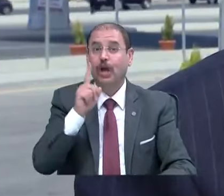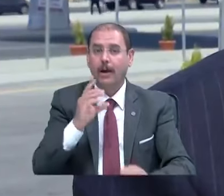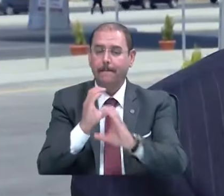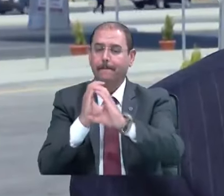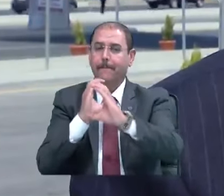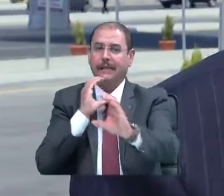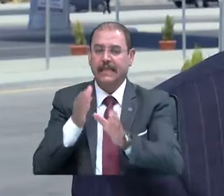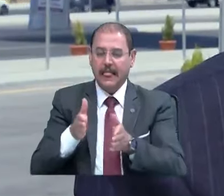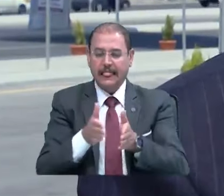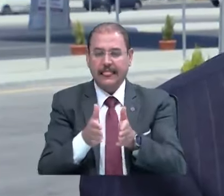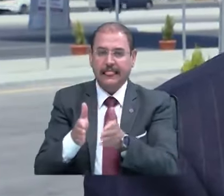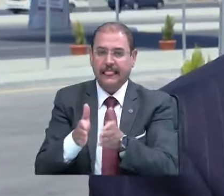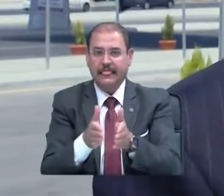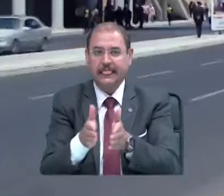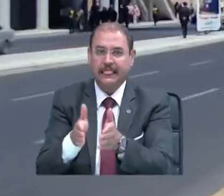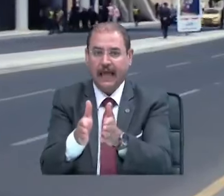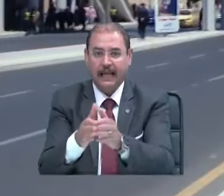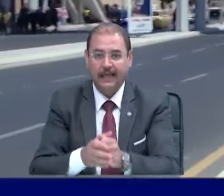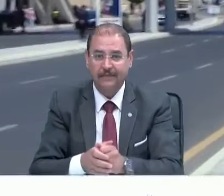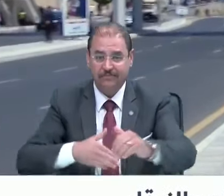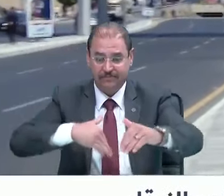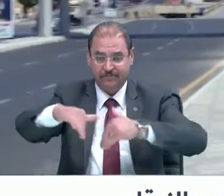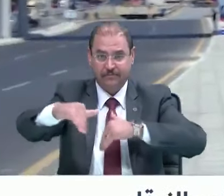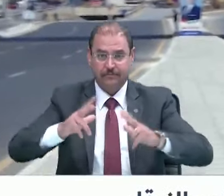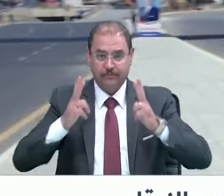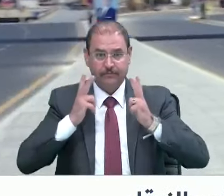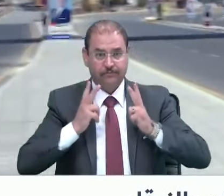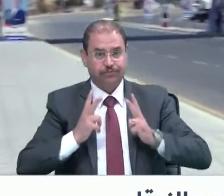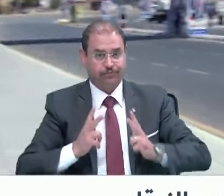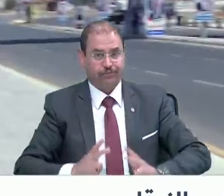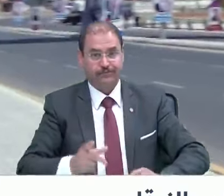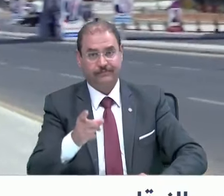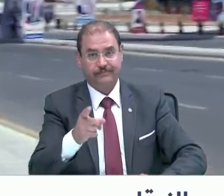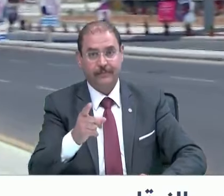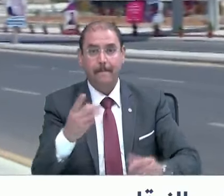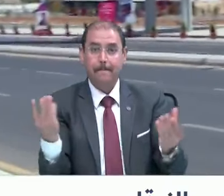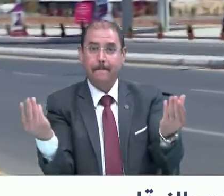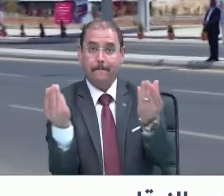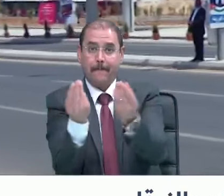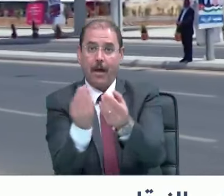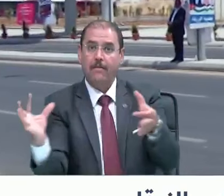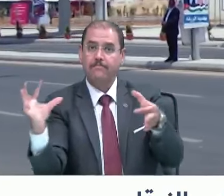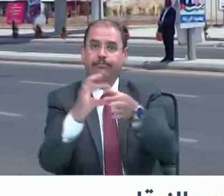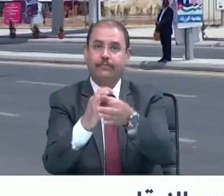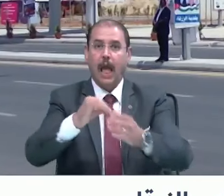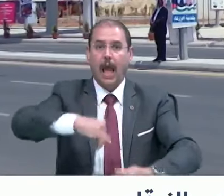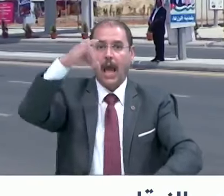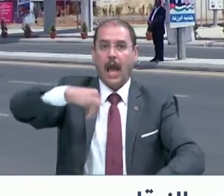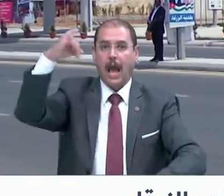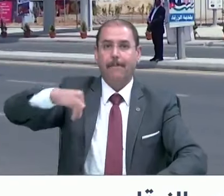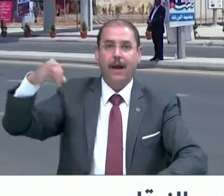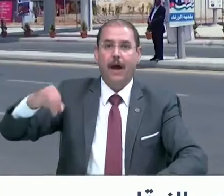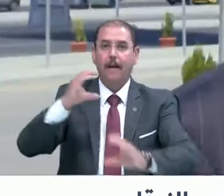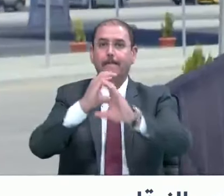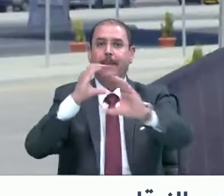ضمن مشروع طريق الـ الأوتوستراد راح يتم ربطه بمشروع الباص السريع في أمانة عمان بإذن الله تعالى. طبعًا